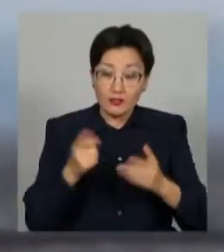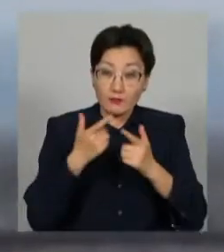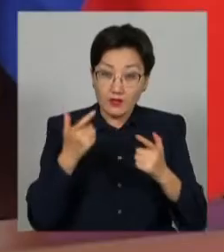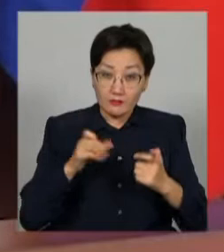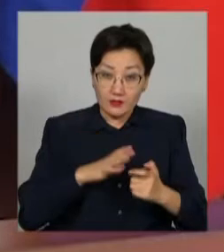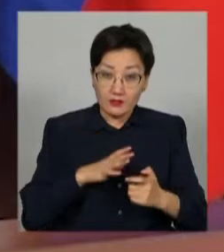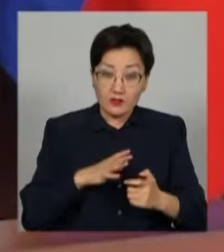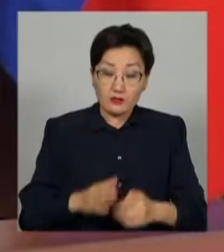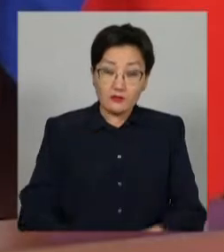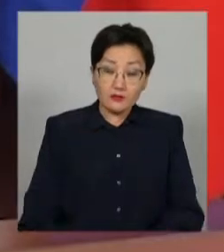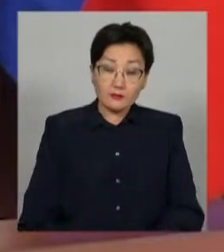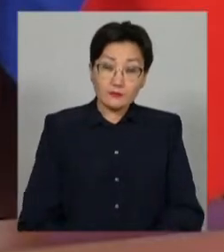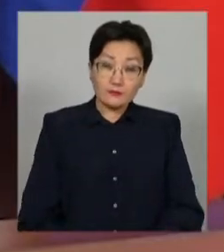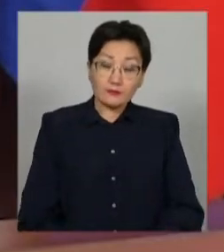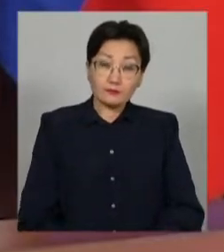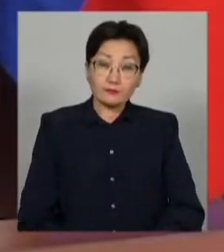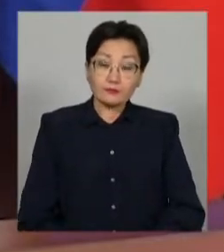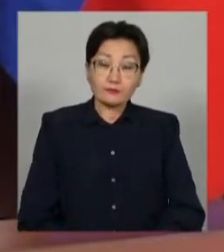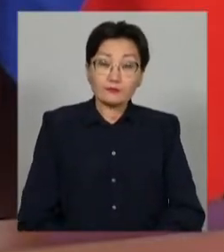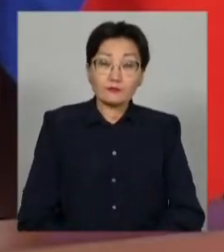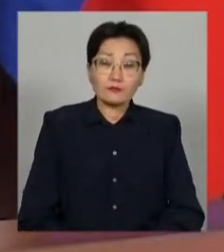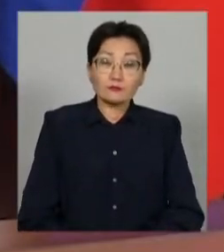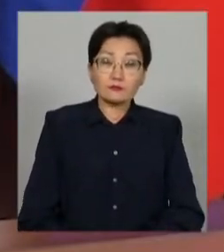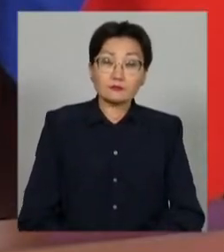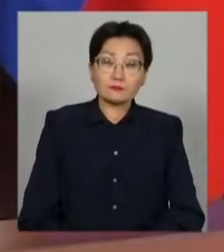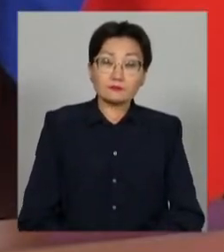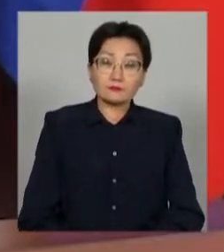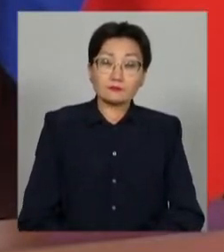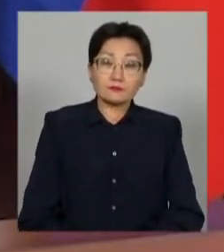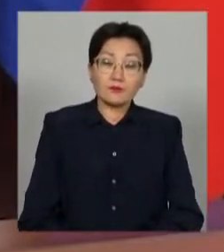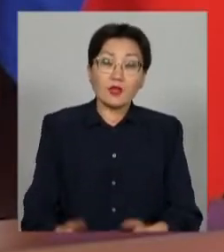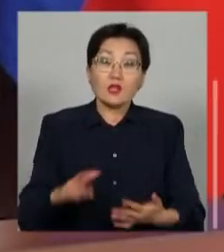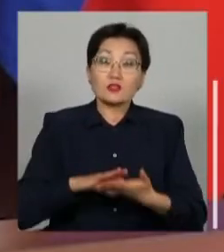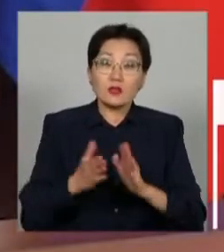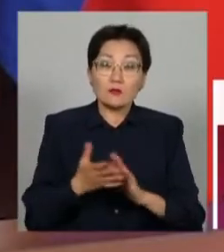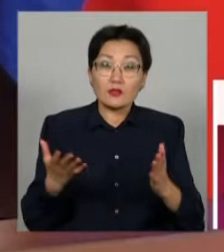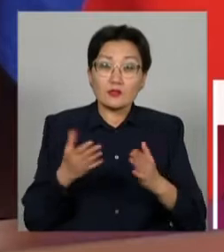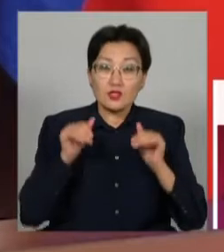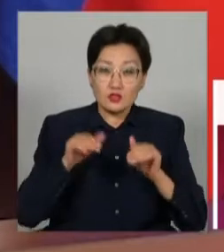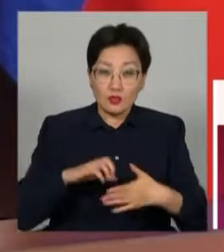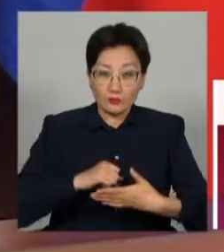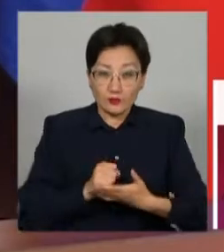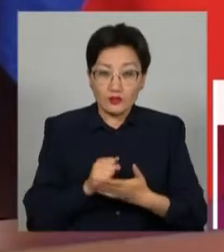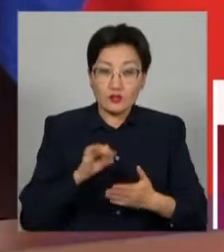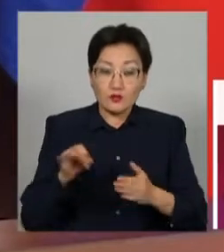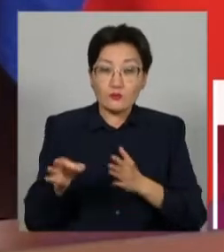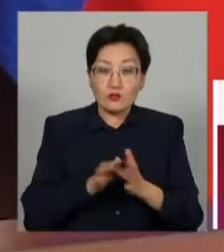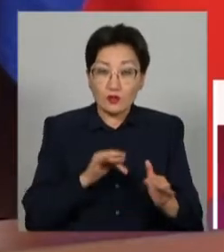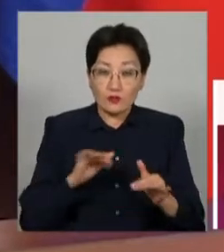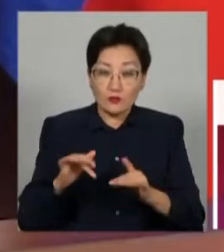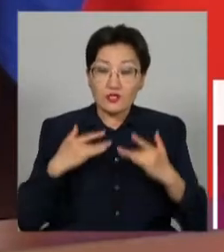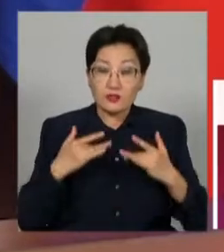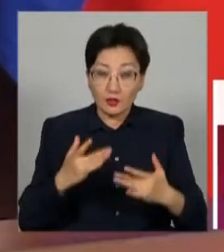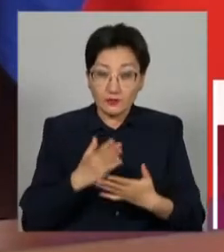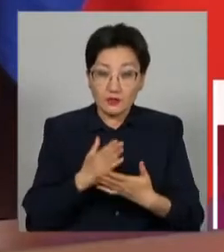мәлімдеген еді. Обстоятельства требуют от нас решительных и незамедлительных действий. Жағдай қандайда бір шешім қабылдауды және жедел әрекет етуді